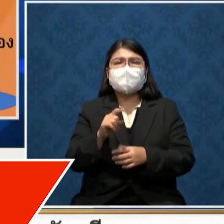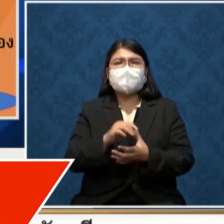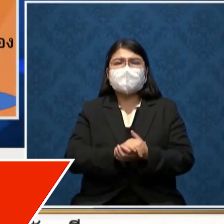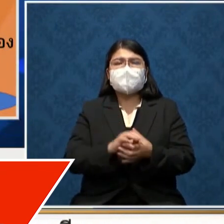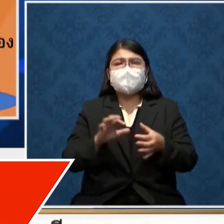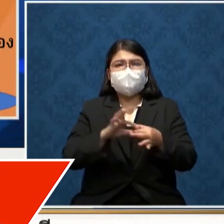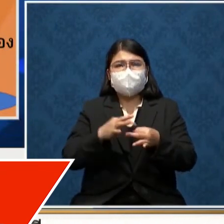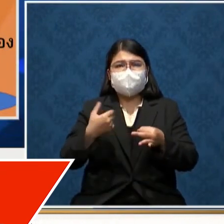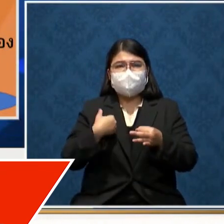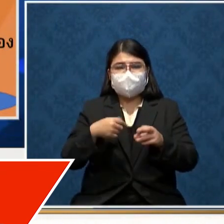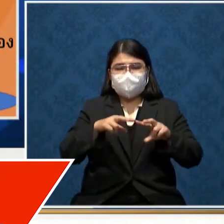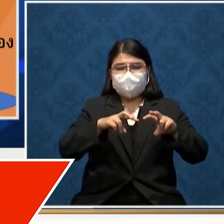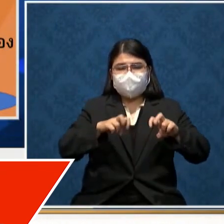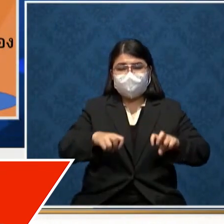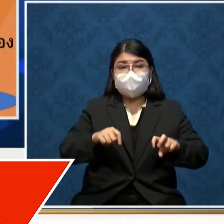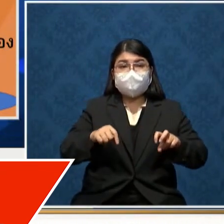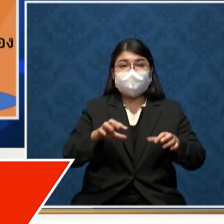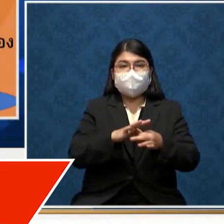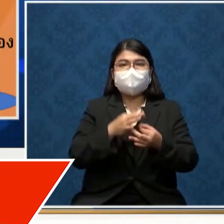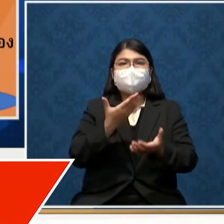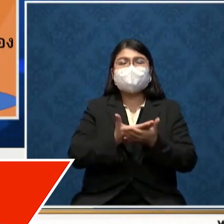การวิเคราะห์งบประมาณ